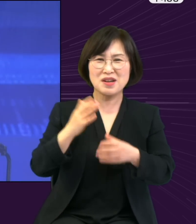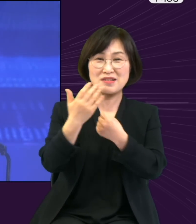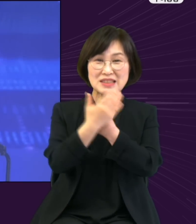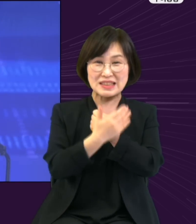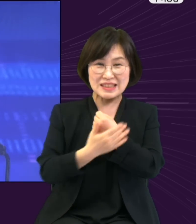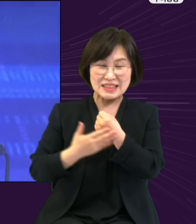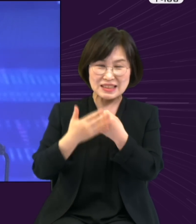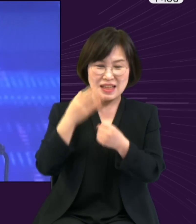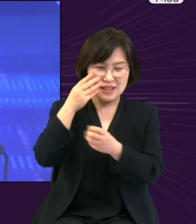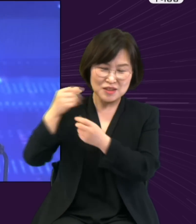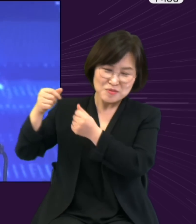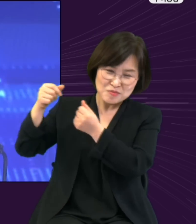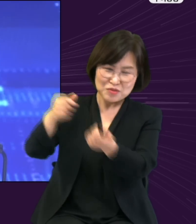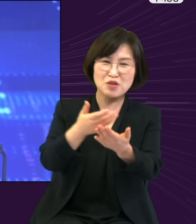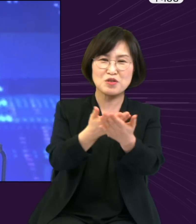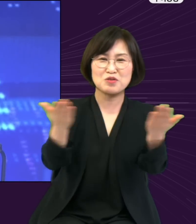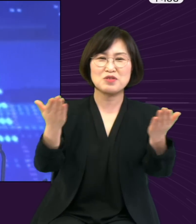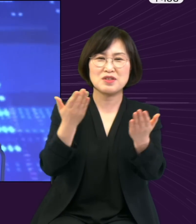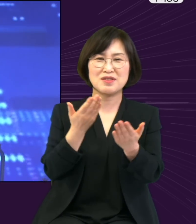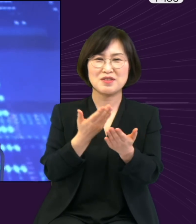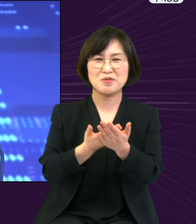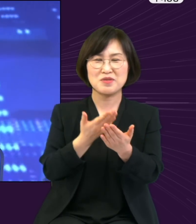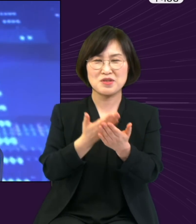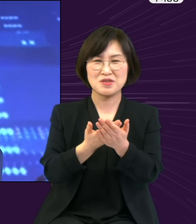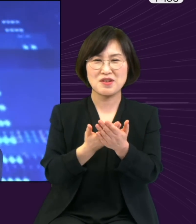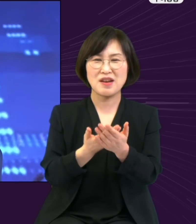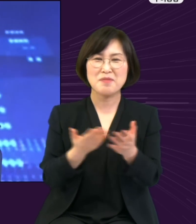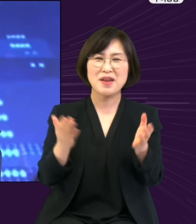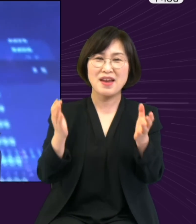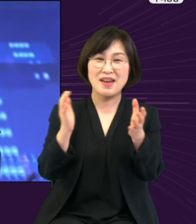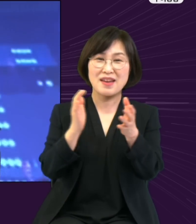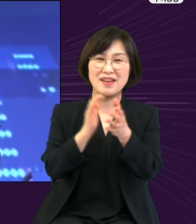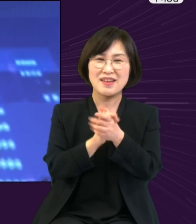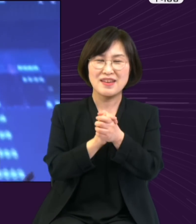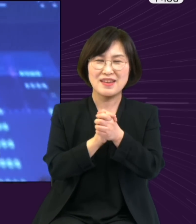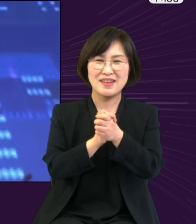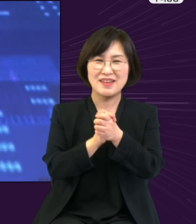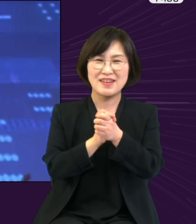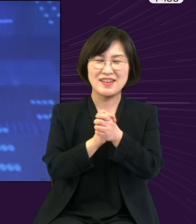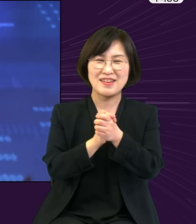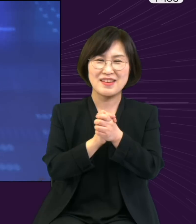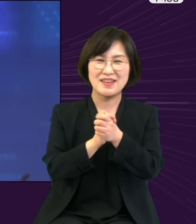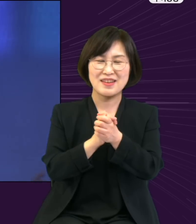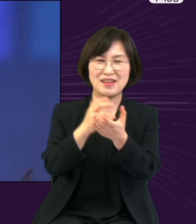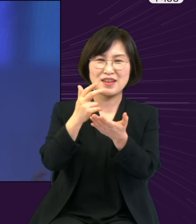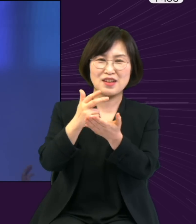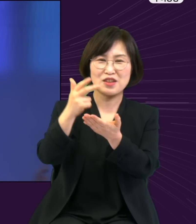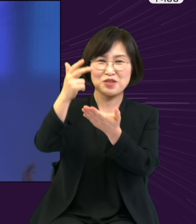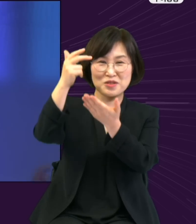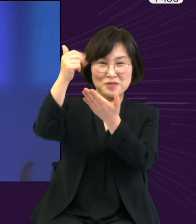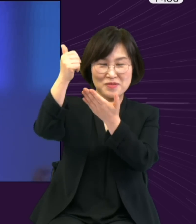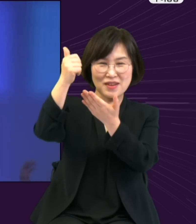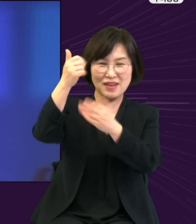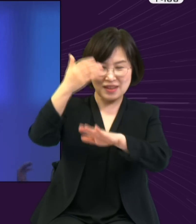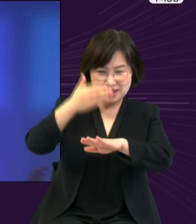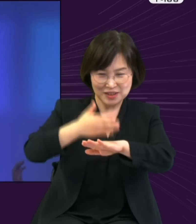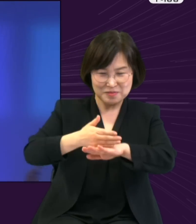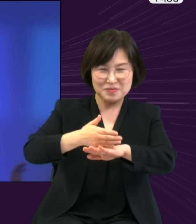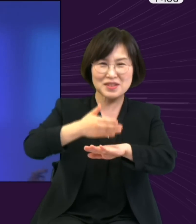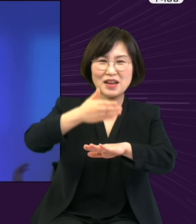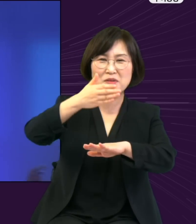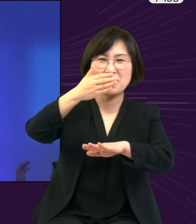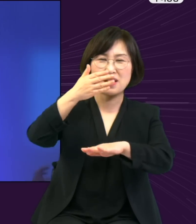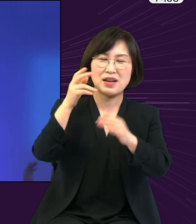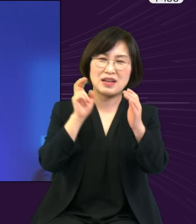부으심이 이르게 하여 주시옵소서. 우리 다시 한번 우리 사랑하는 주님 앞에 우리 감사와